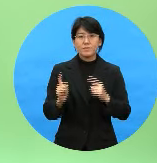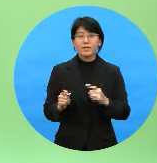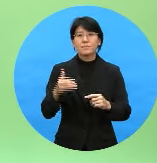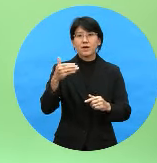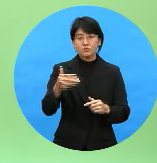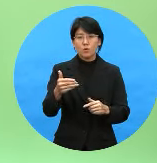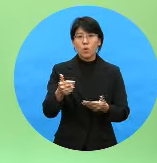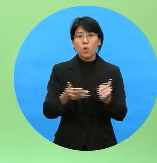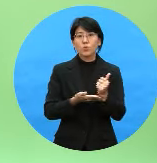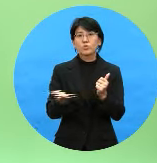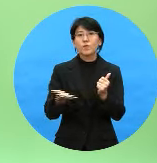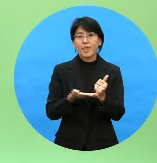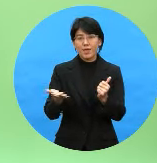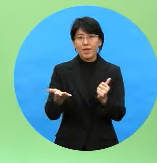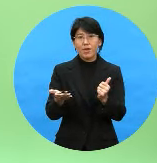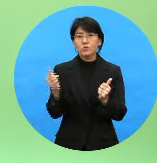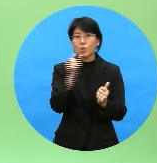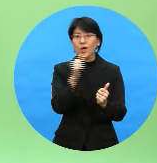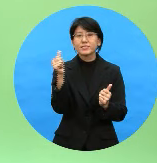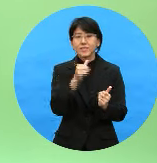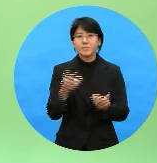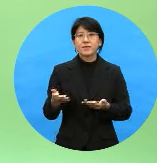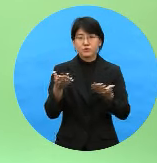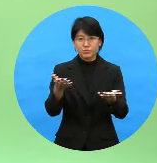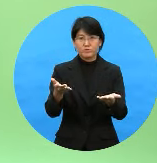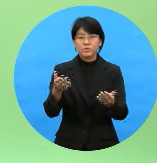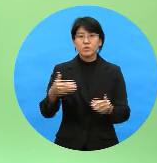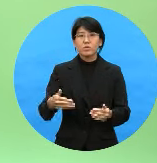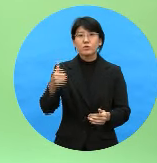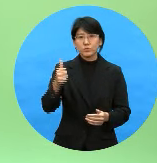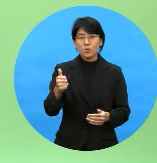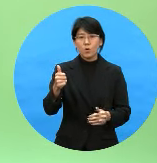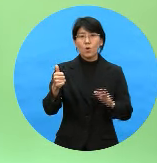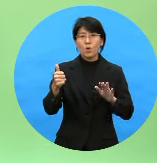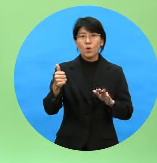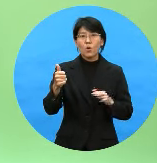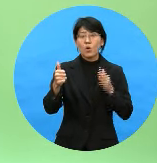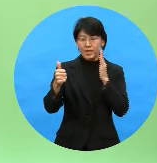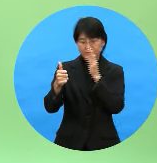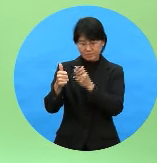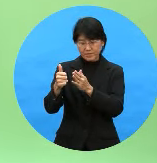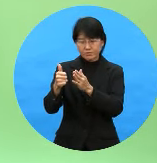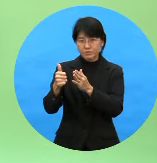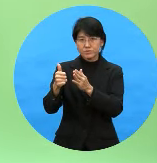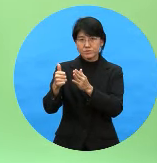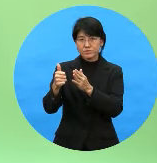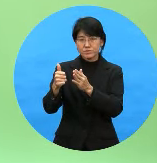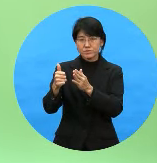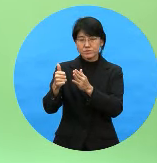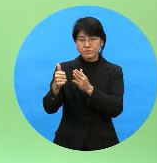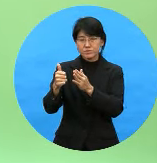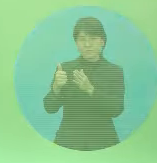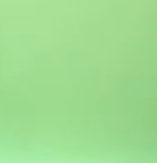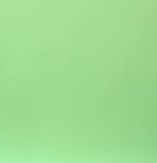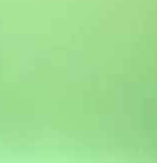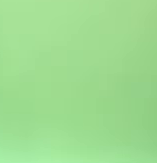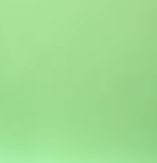すすめを紹介しています。それでは前川区長、今月のおすすめを教えてください。